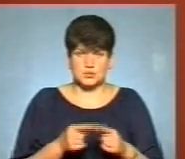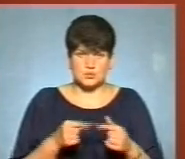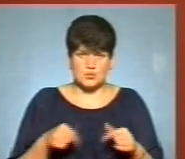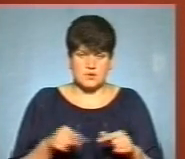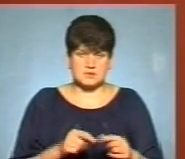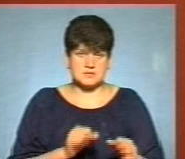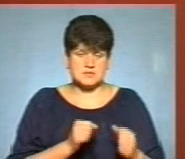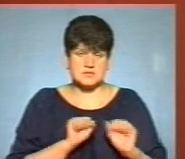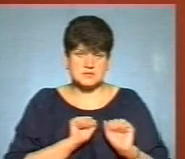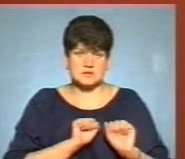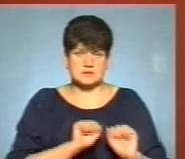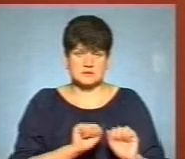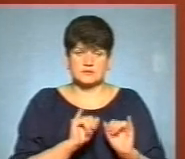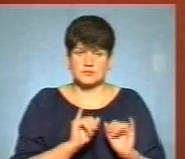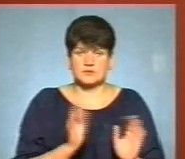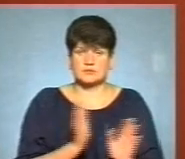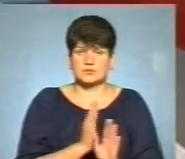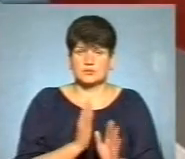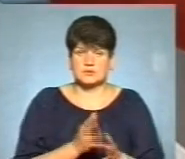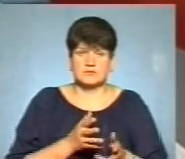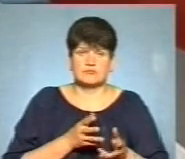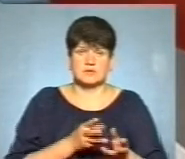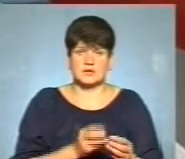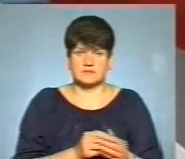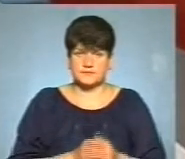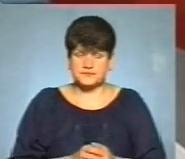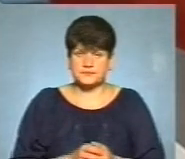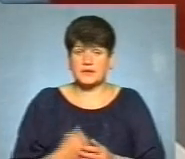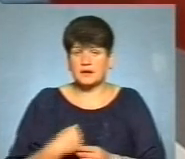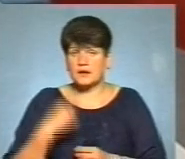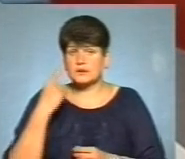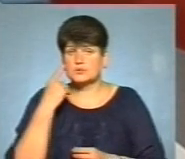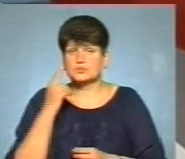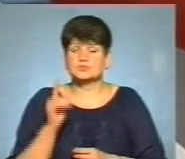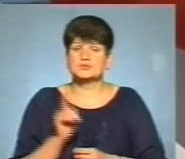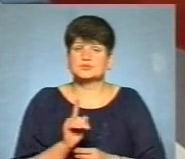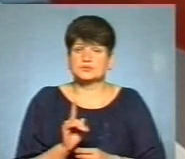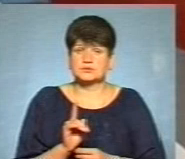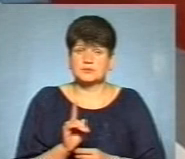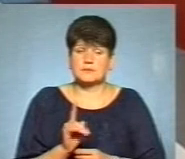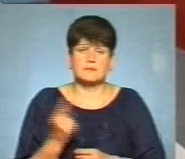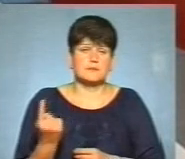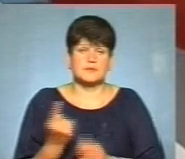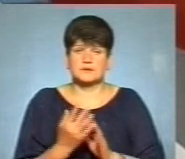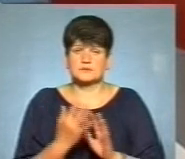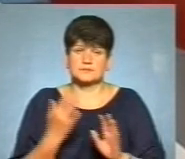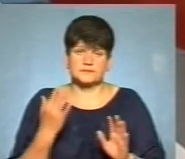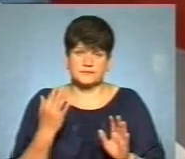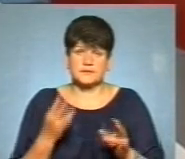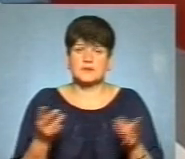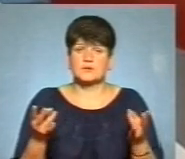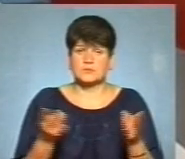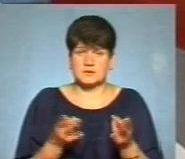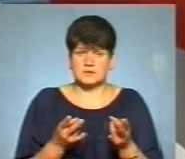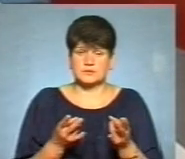захистити від негативних погодних впливів? Ну, я думаю, що перш за все